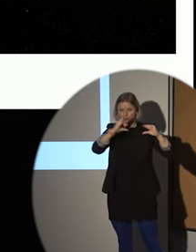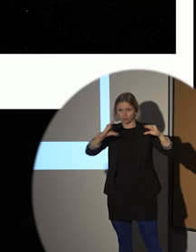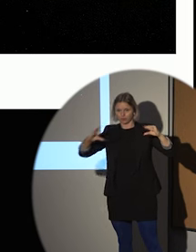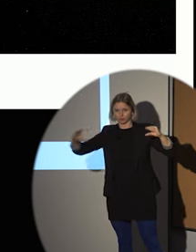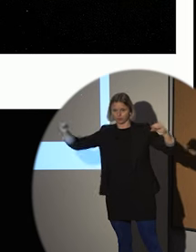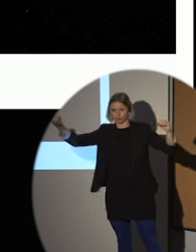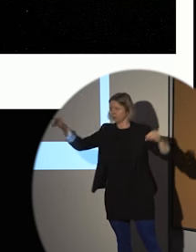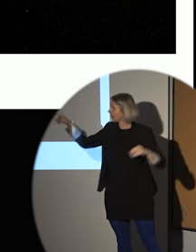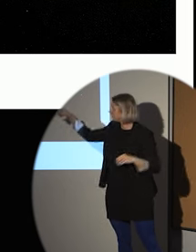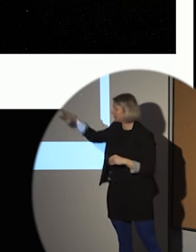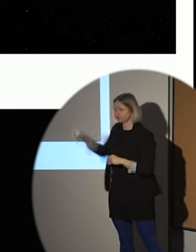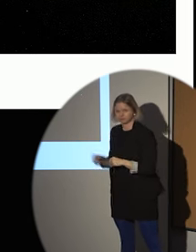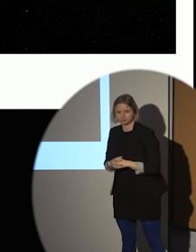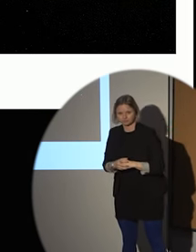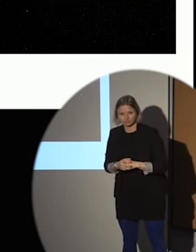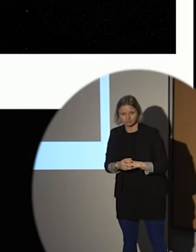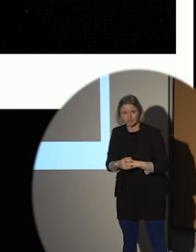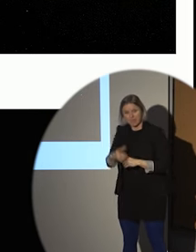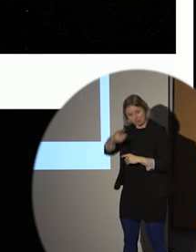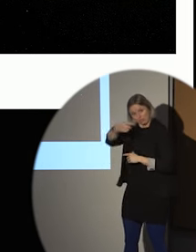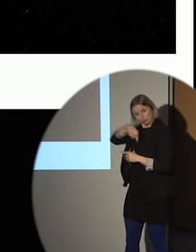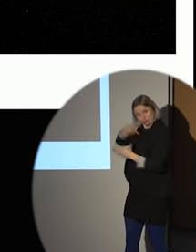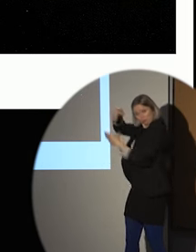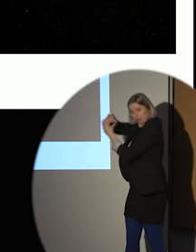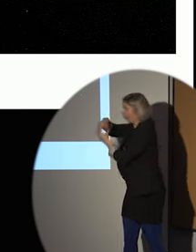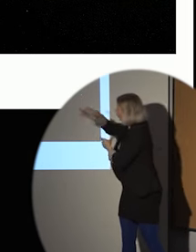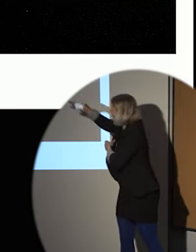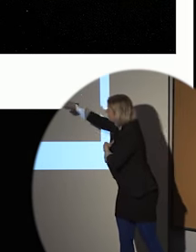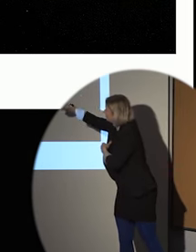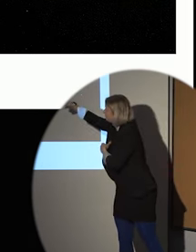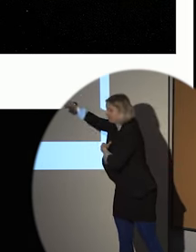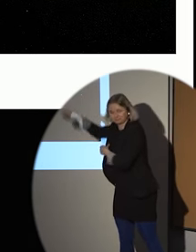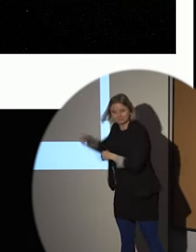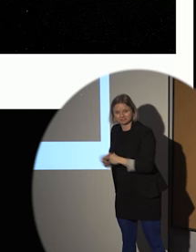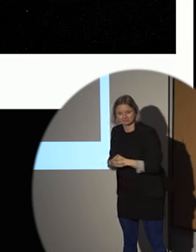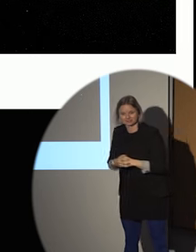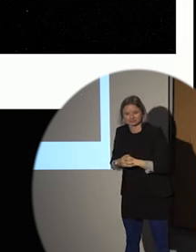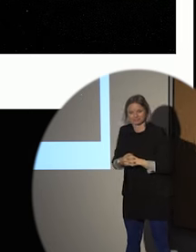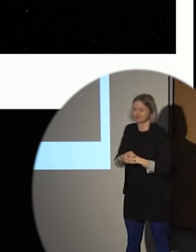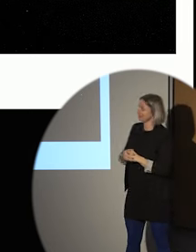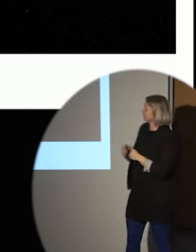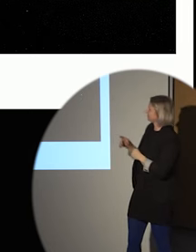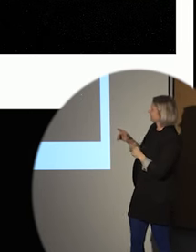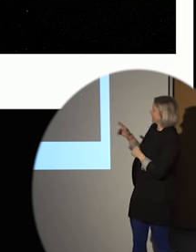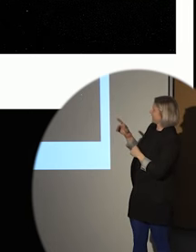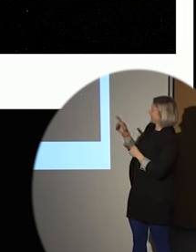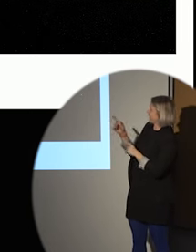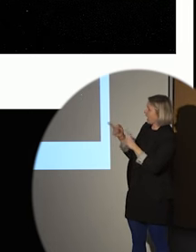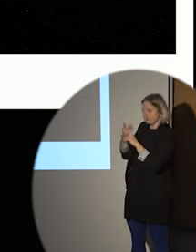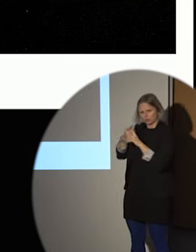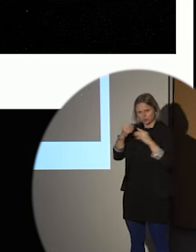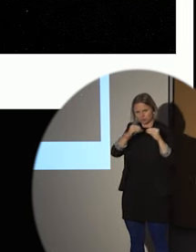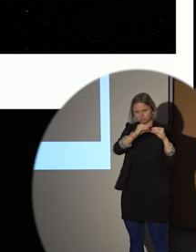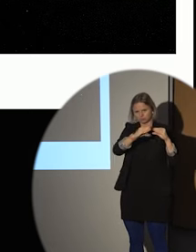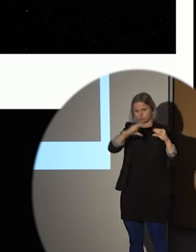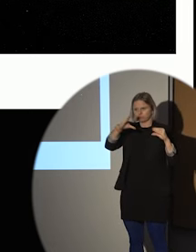nous sommes, en fait, qu'est-ce qu'on y voit ? On y voit un renflement ici, très important, qu'on appelle